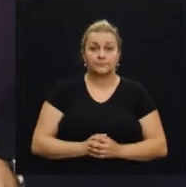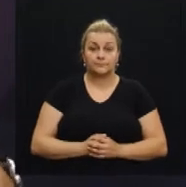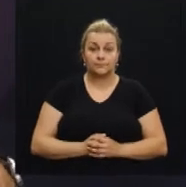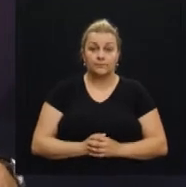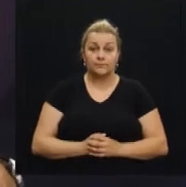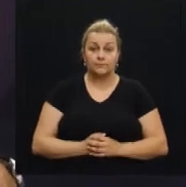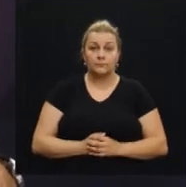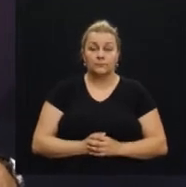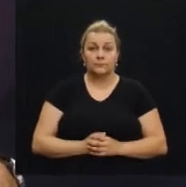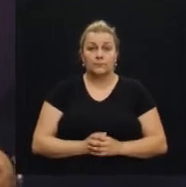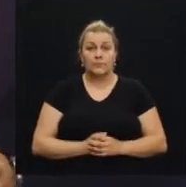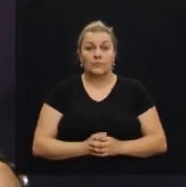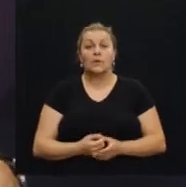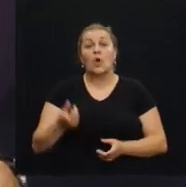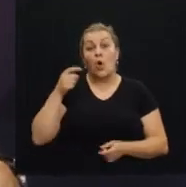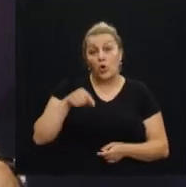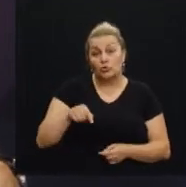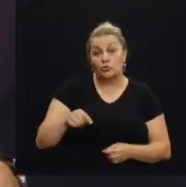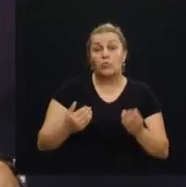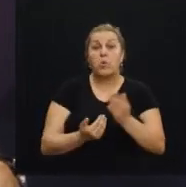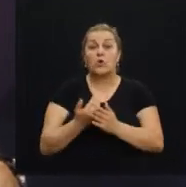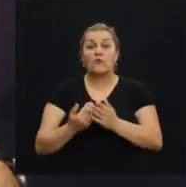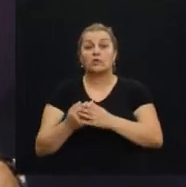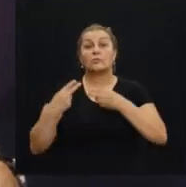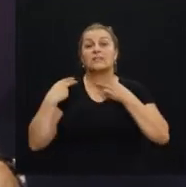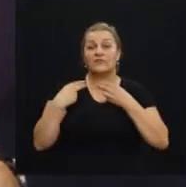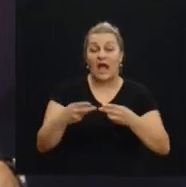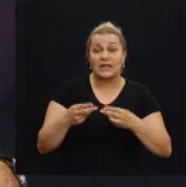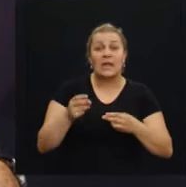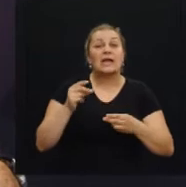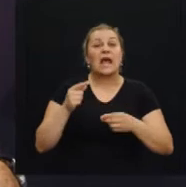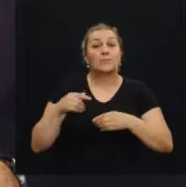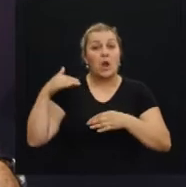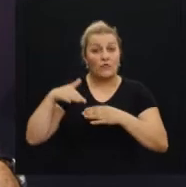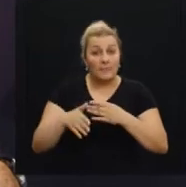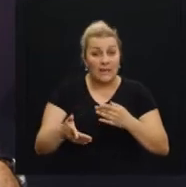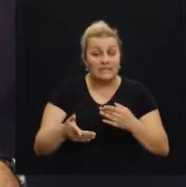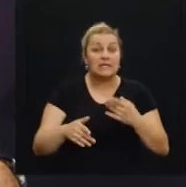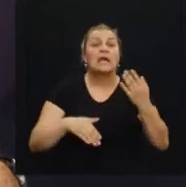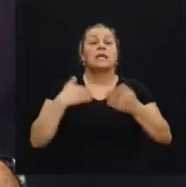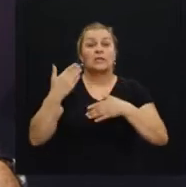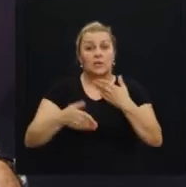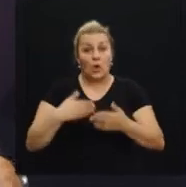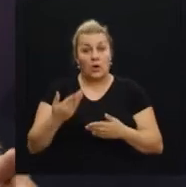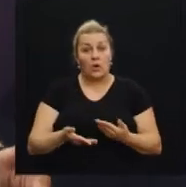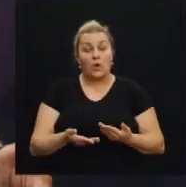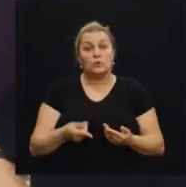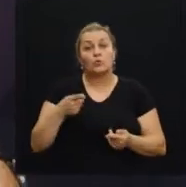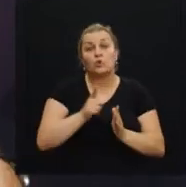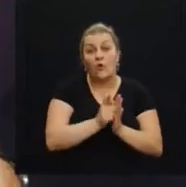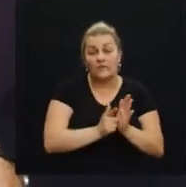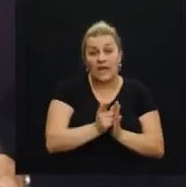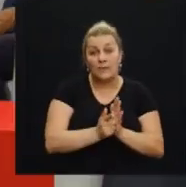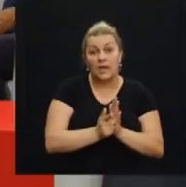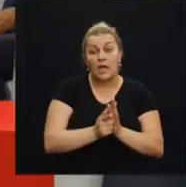A odatle smo se vratili ponovo u Radmanove Mlinice. I onda je u to vrijeme